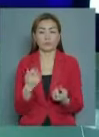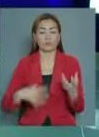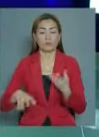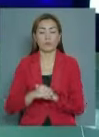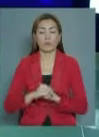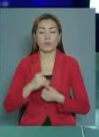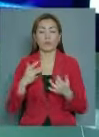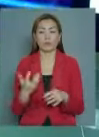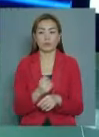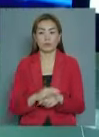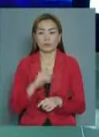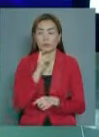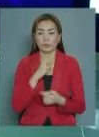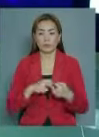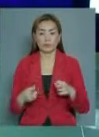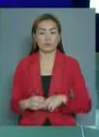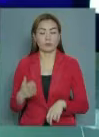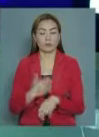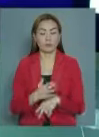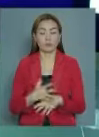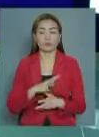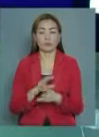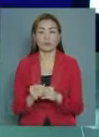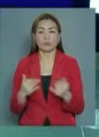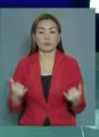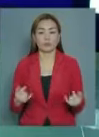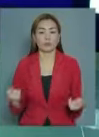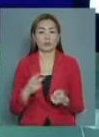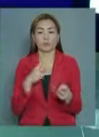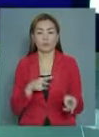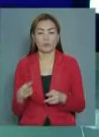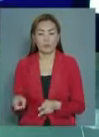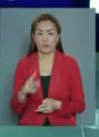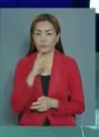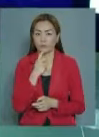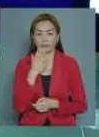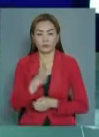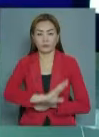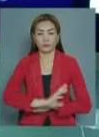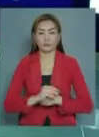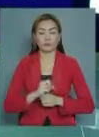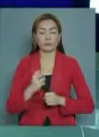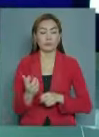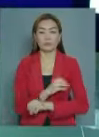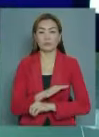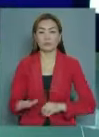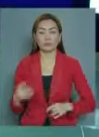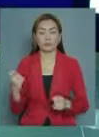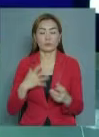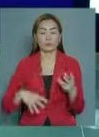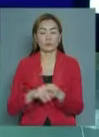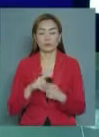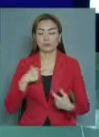малға тірлік нәрін тауып беру күрт қиындады. 90-ның күнінде мал суарудың азабы өз алдына, соны тауып берудің өзі шаруалар